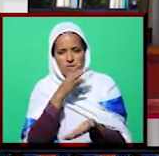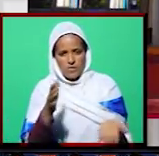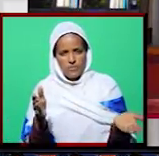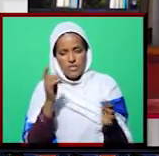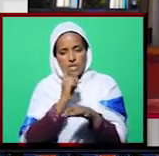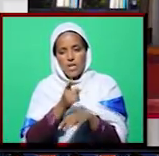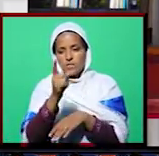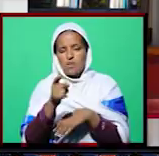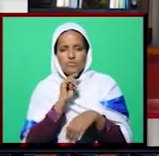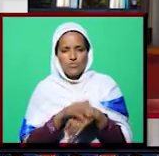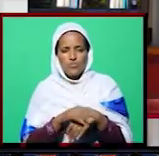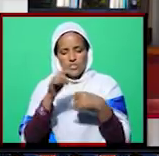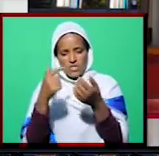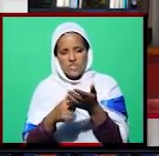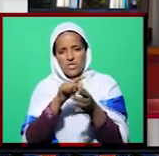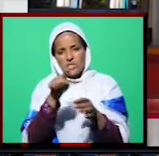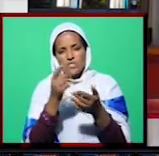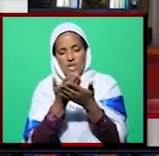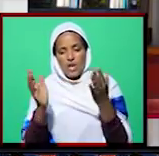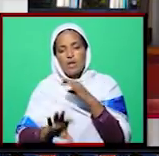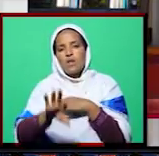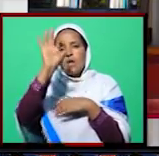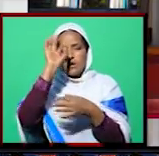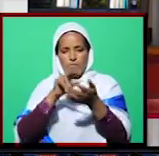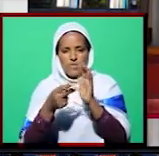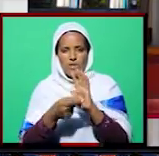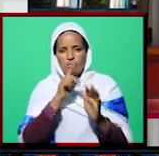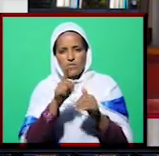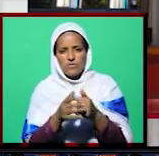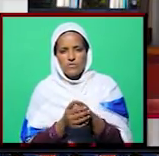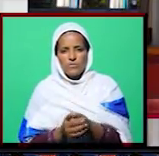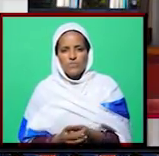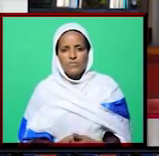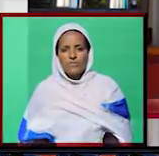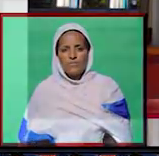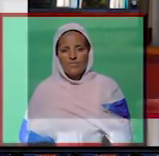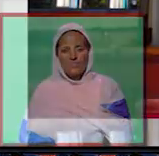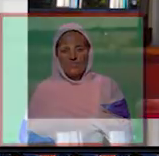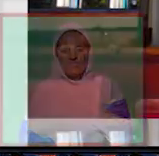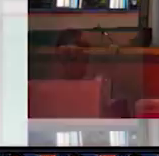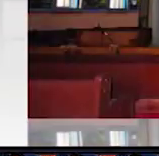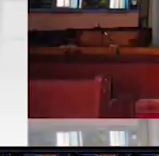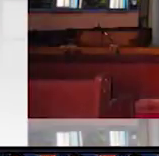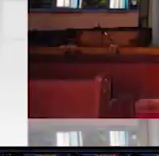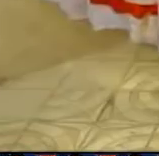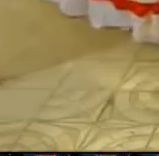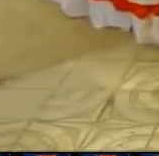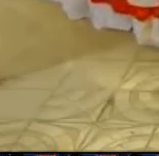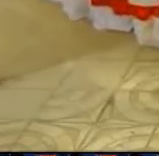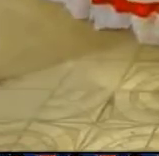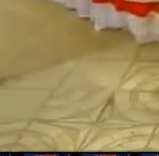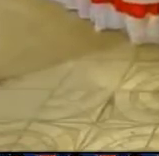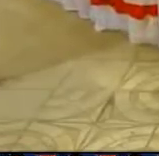በቅን ልቡና በትሑት ሰብእና ሳይሆን ወደ ሥጋው ደግሞ አይቅረብ፣ ተክሳጽ። ስለዚህ እነዚህን ነገር